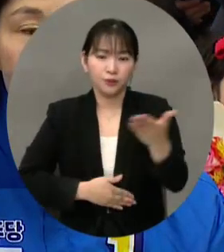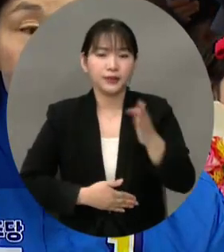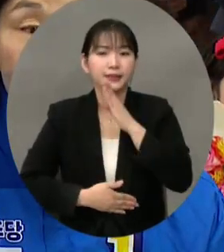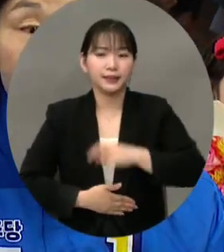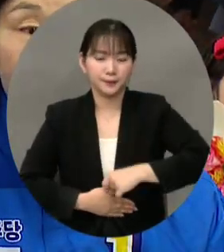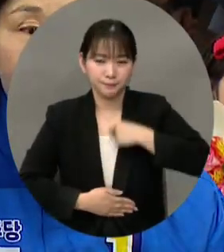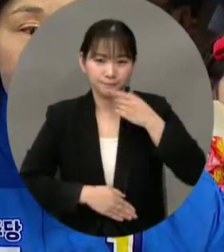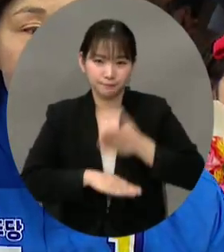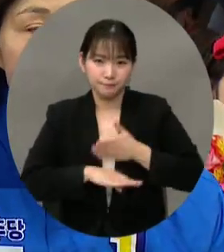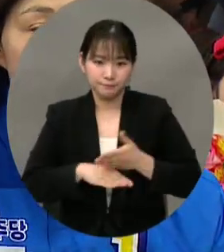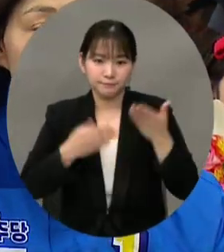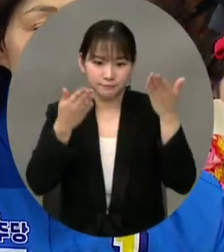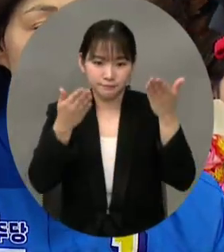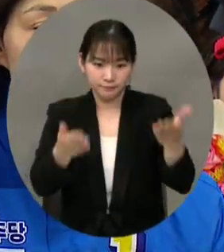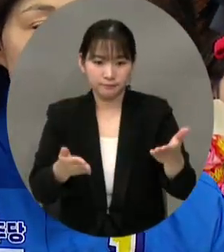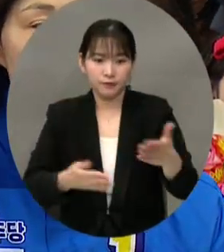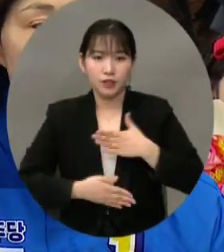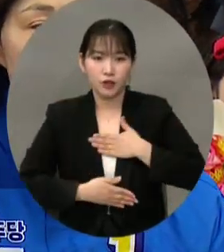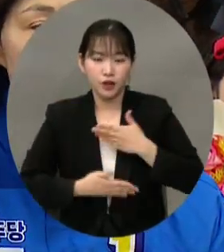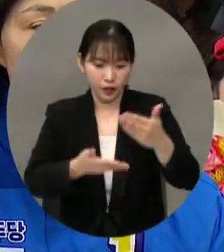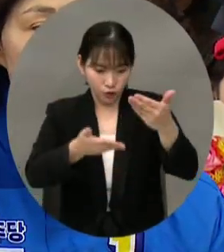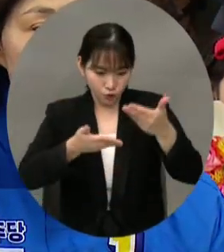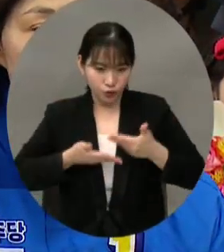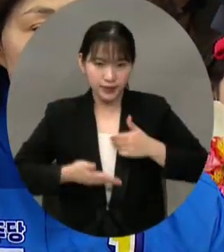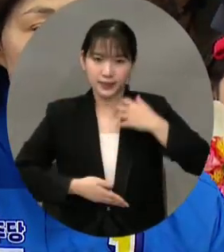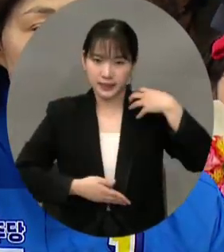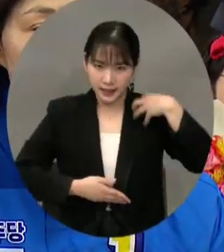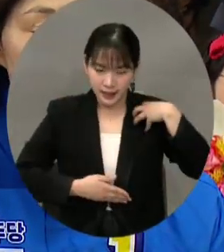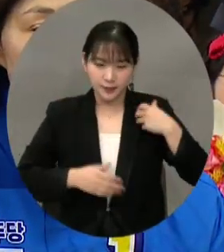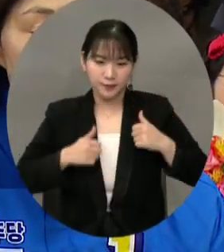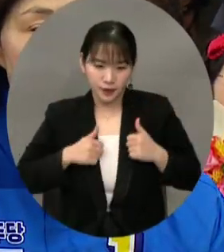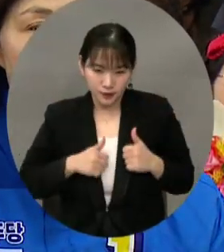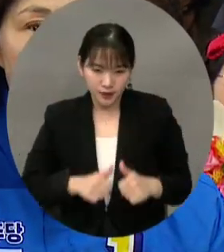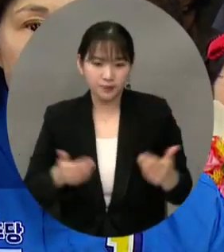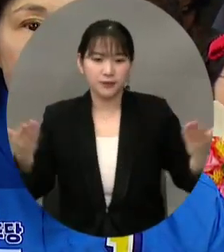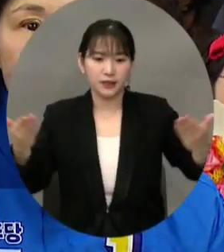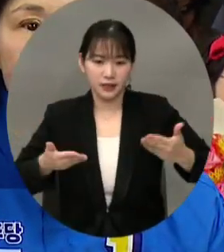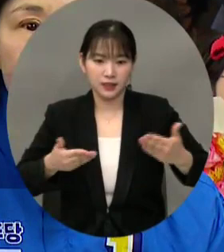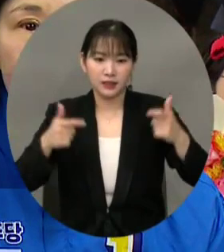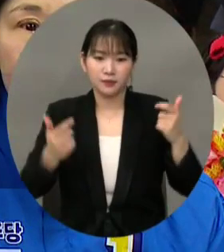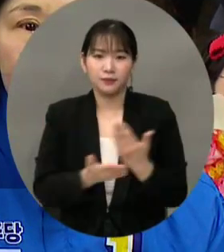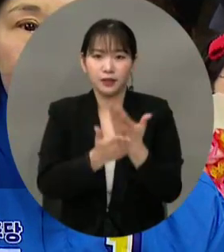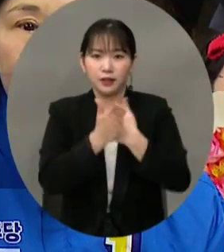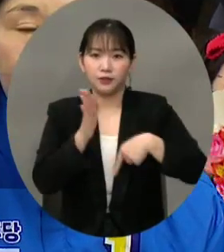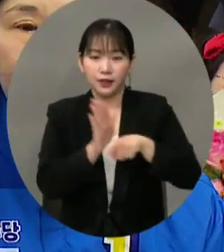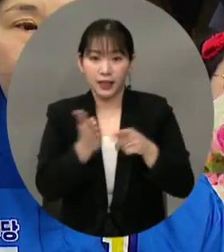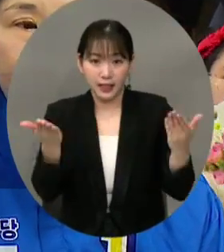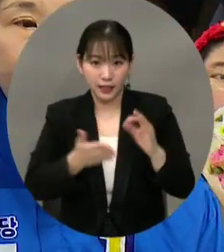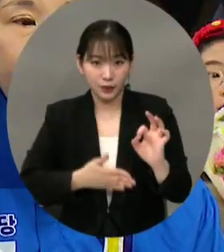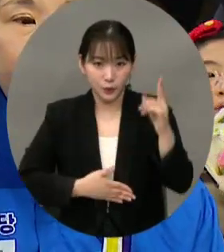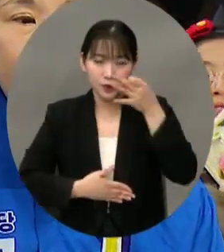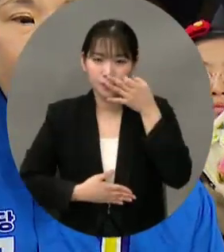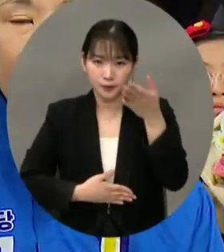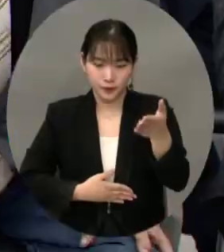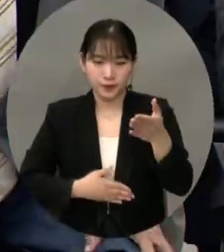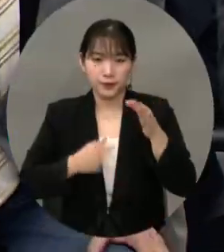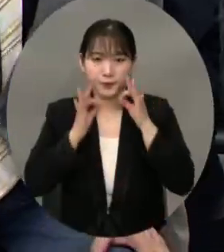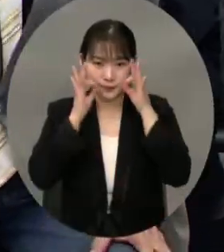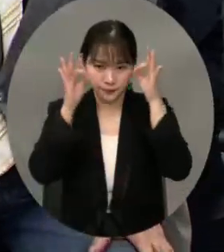진심으로 감사드립니다. 저에게 주어진 사명 열심히 감당해서 지역 발전을 위해서 일로